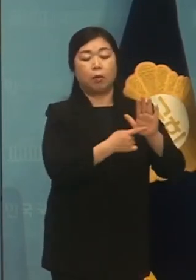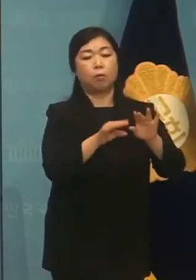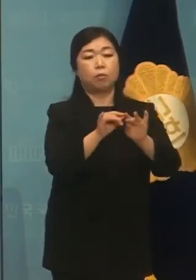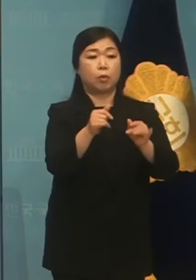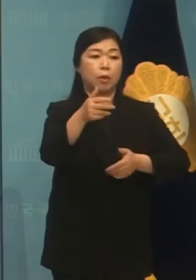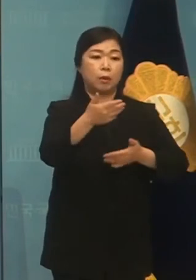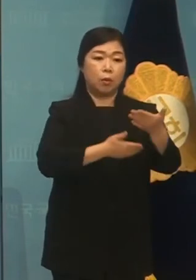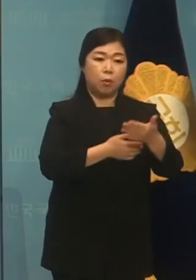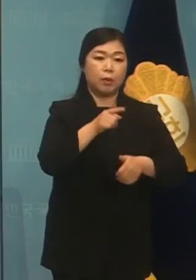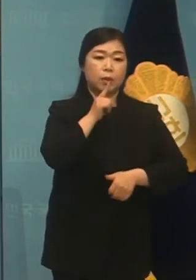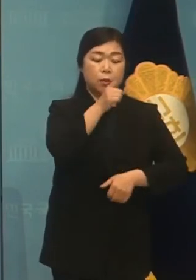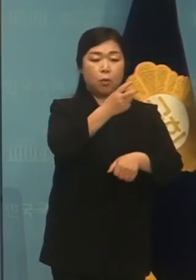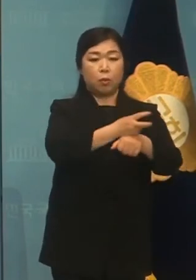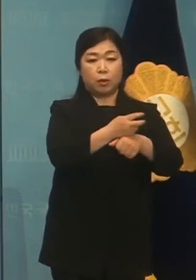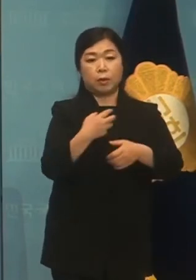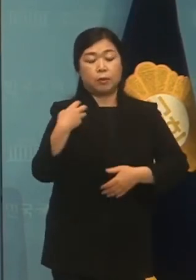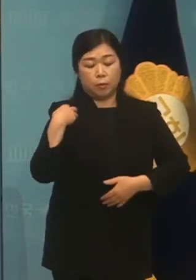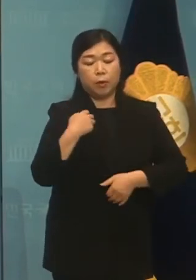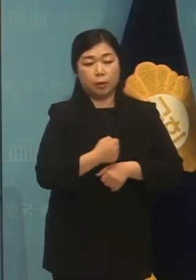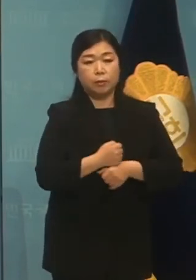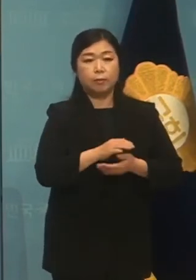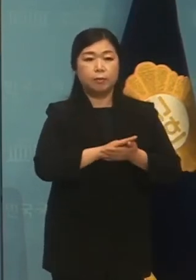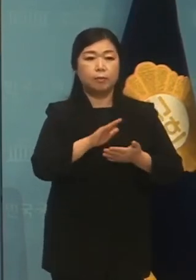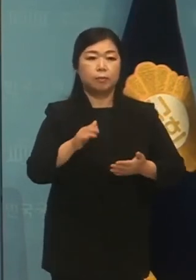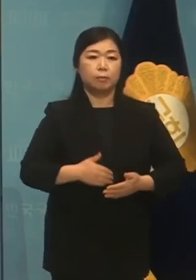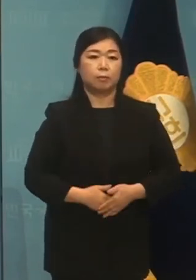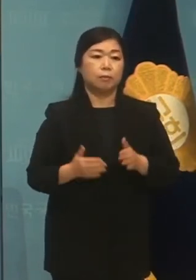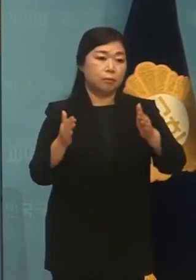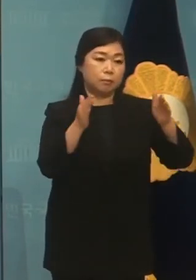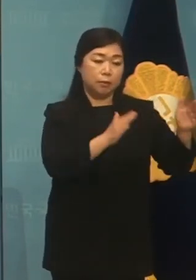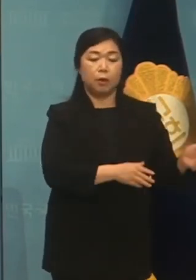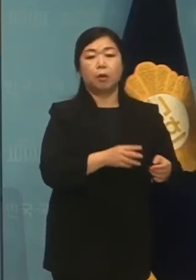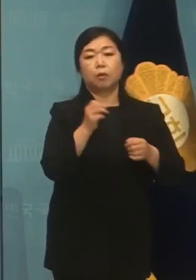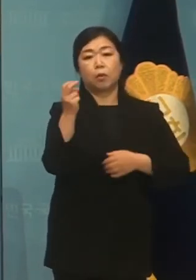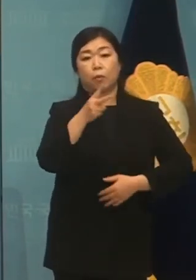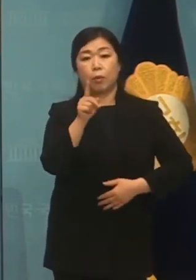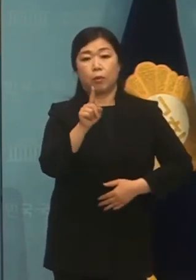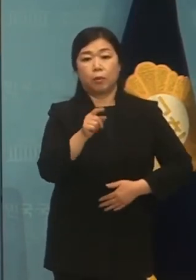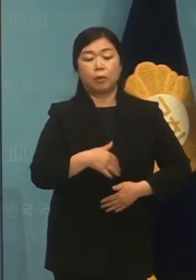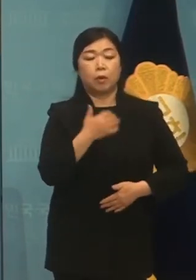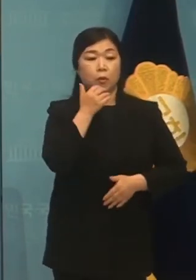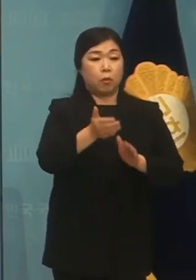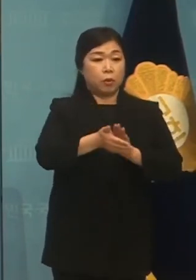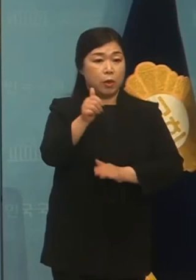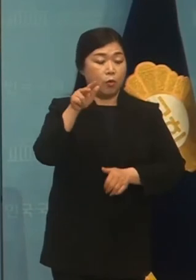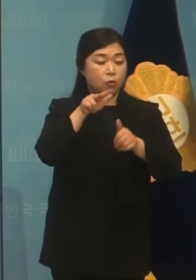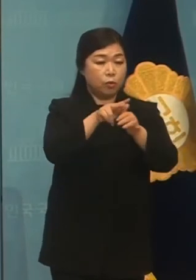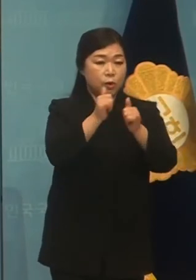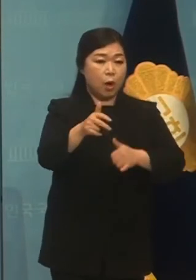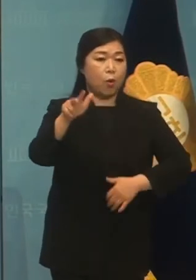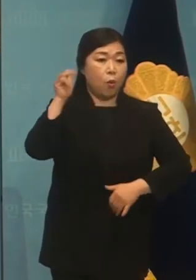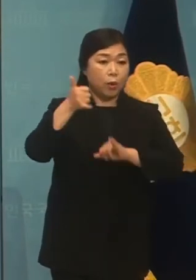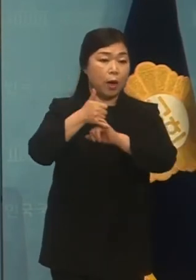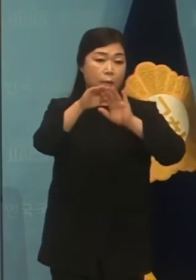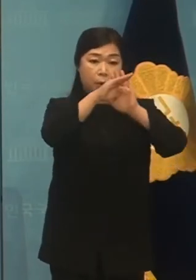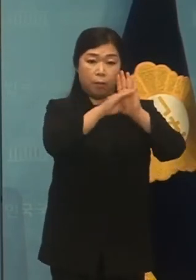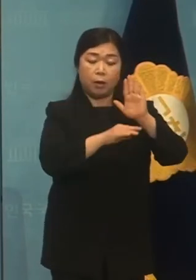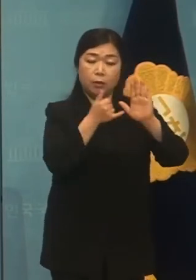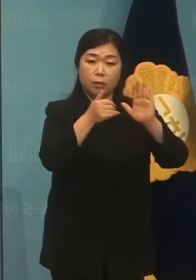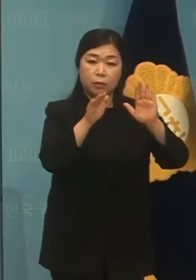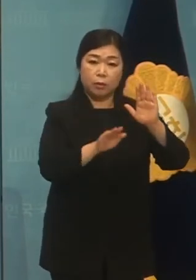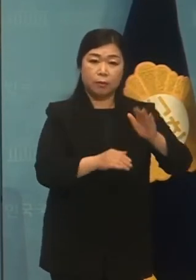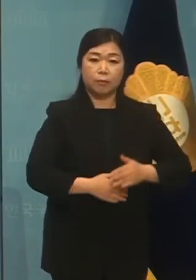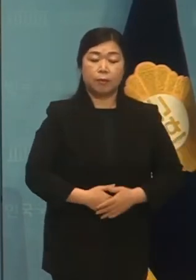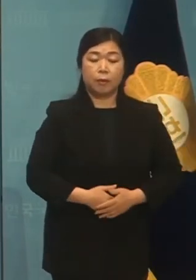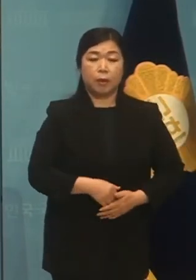부동산 거래 신고를 의무화하겠습니다. 그 다음에 또 하나가 있습니다. 제가 이것도 서울시장 후보에 공약에 들어가 있는